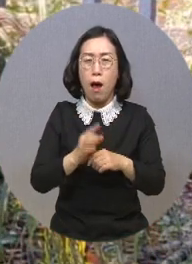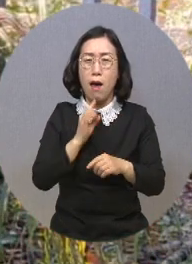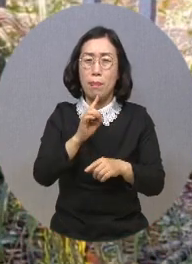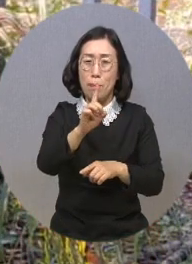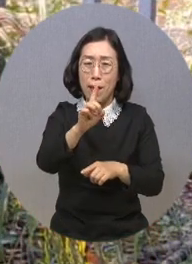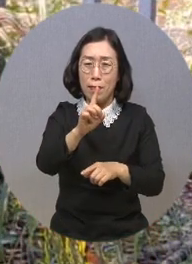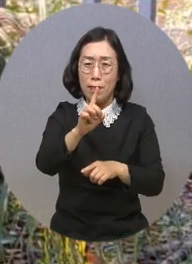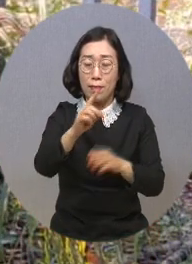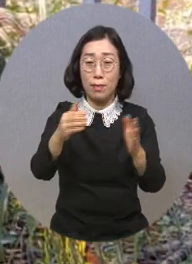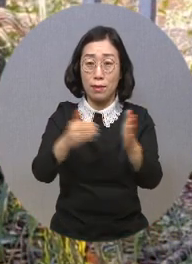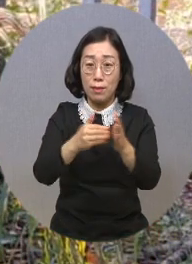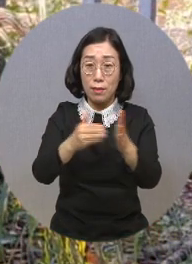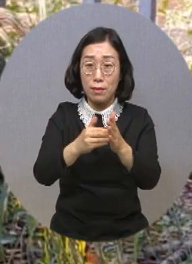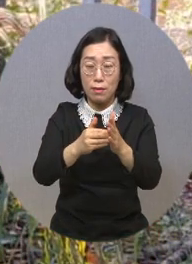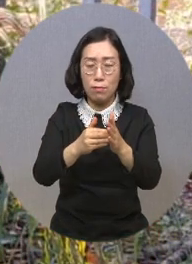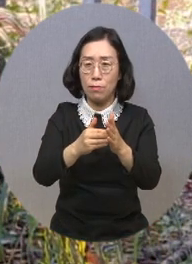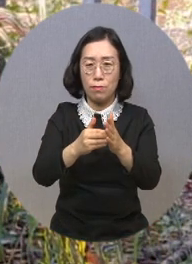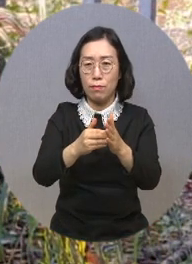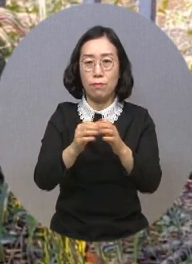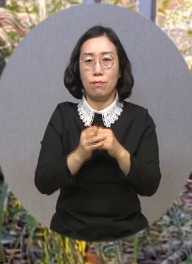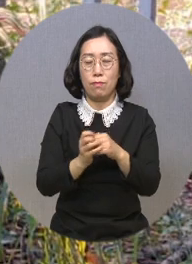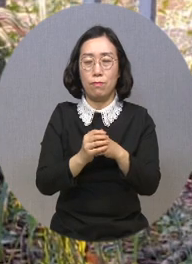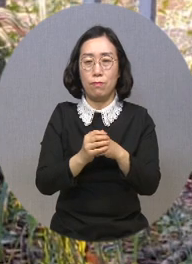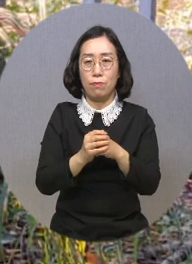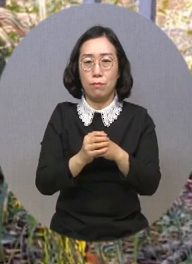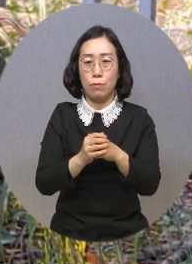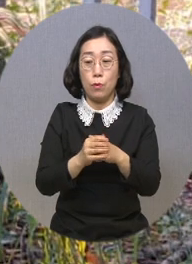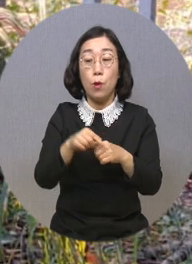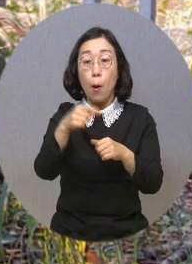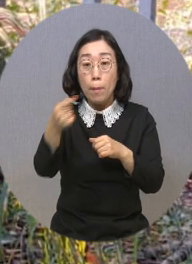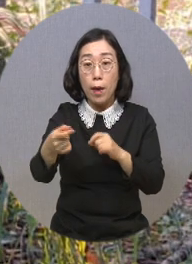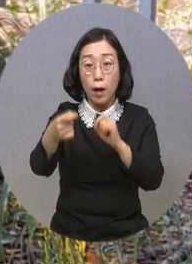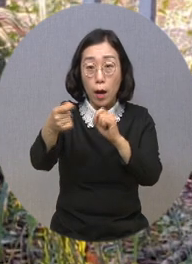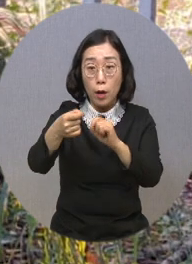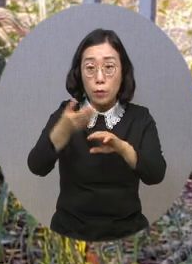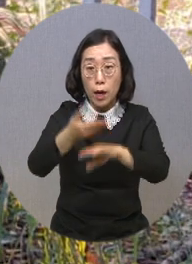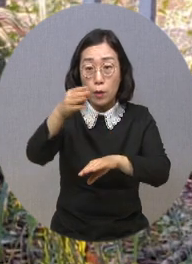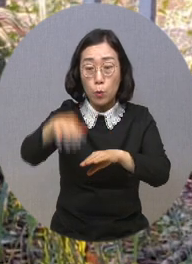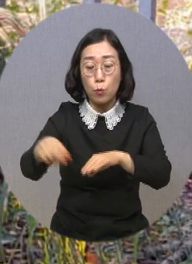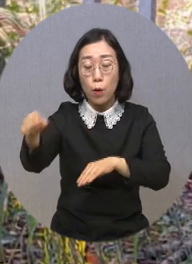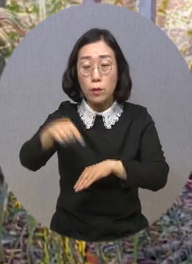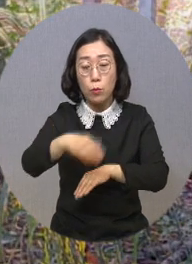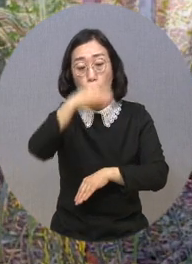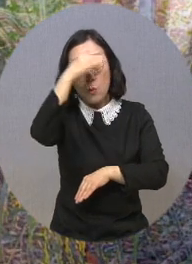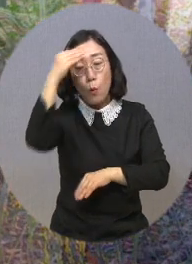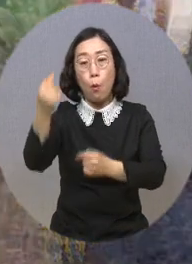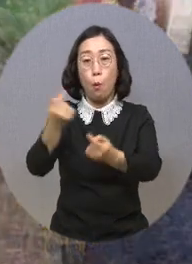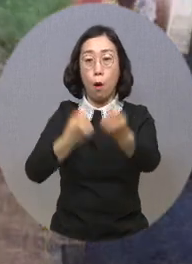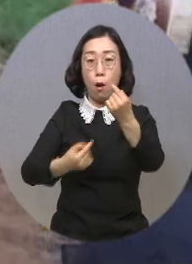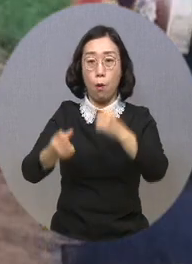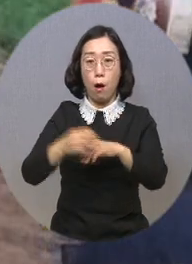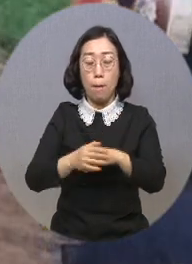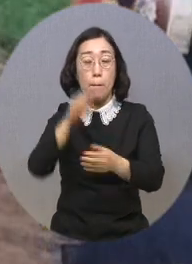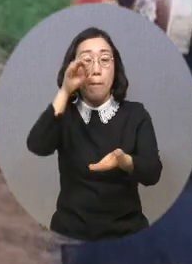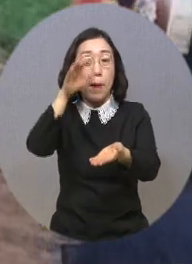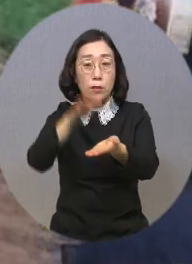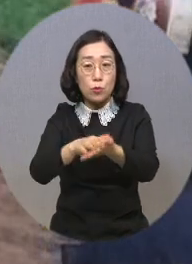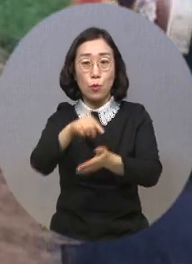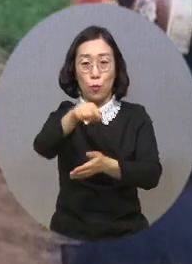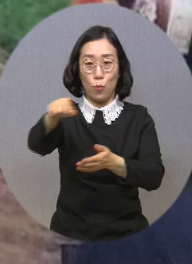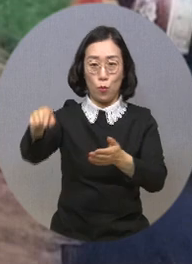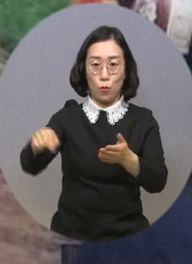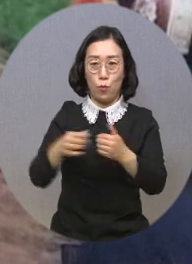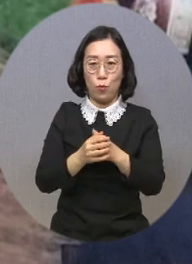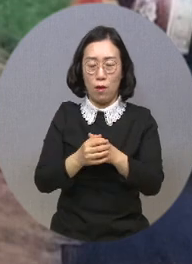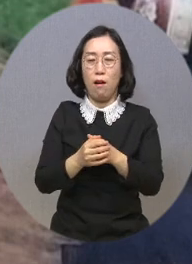파주고 말 수가 없었더라고 말이죠. 네. 그 옆마을에서 그 우물을 파는 걸 구경으로 오신 분들이 너무 많았어요. 네. 그래서